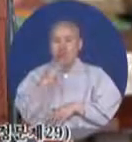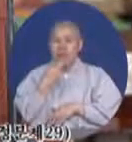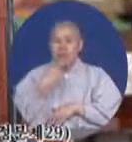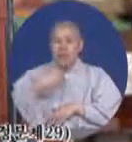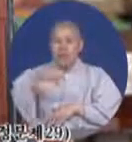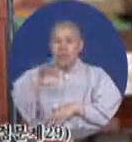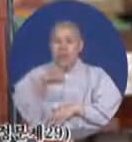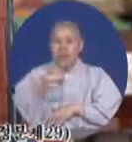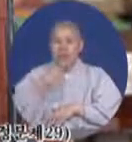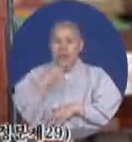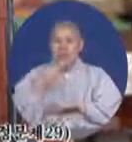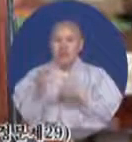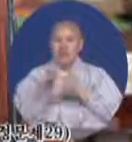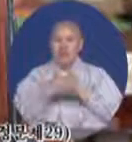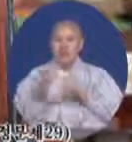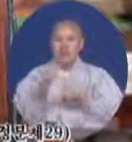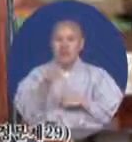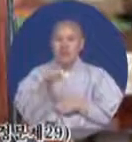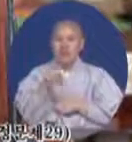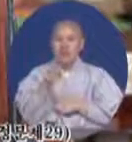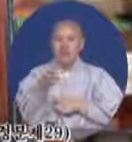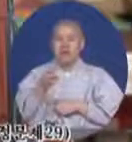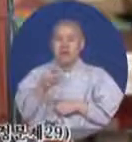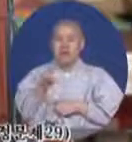없다. 그렇기 때문에 열애라고 한다.